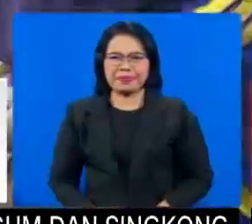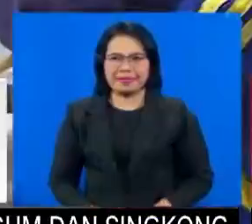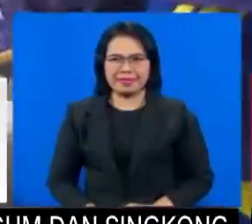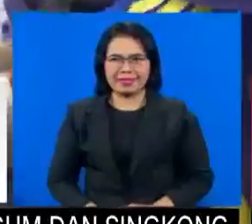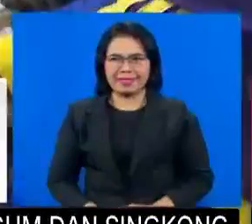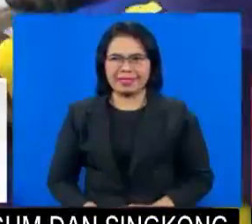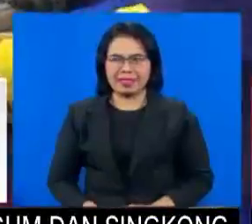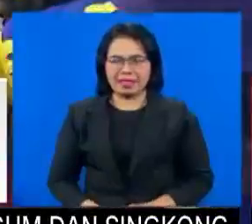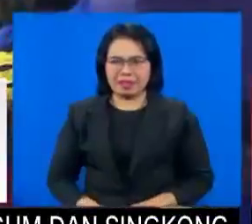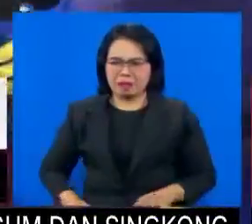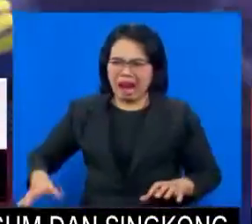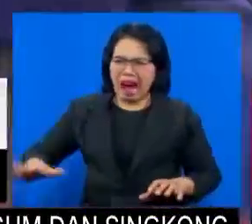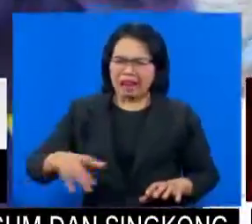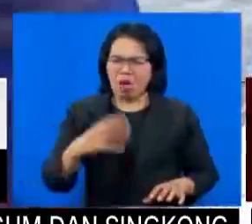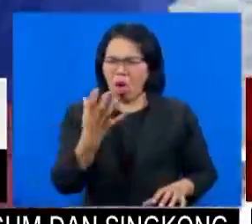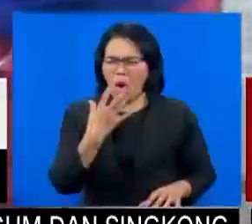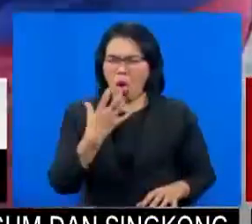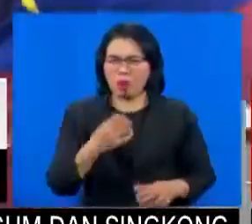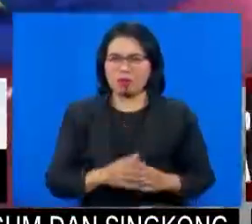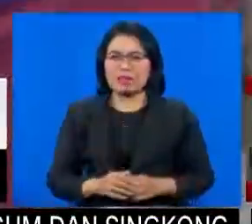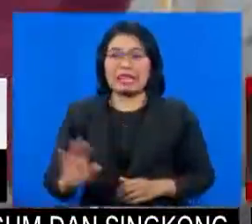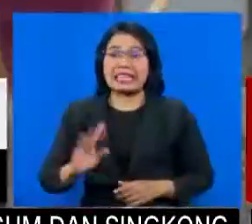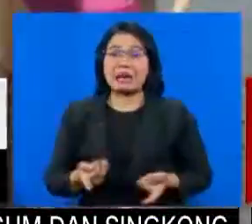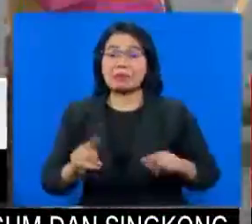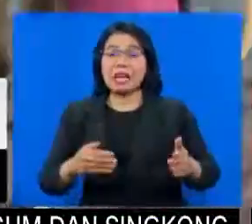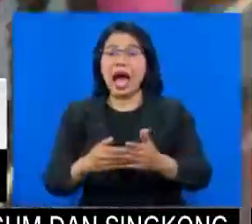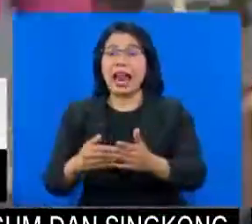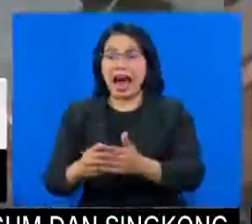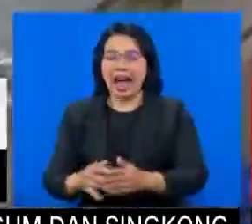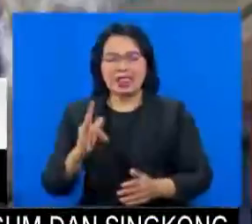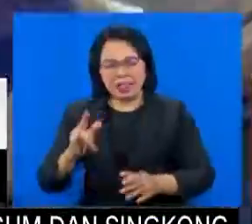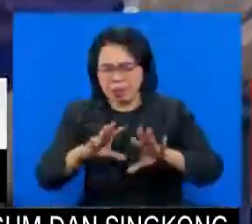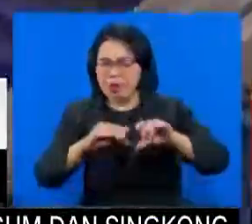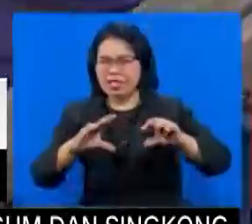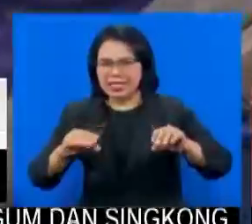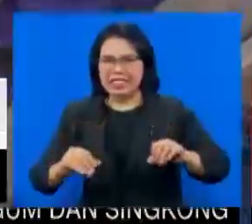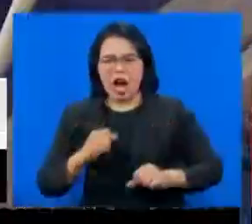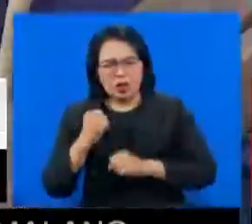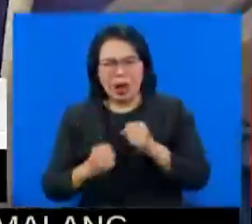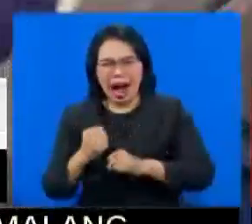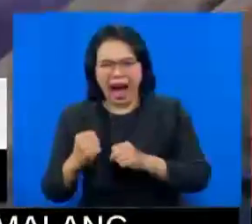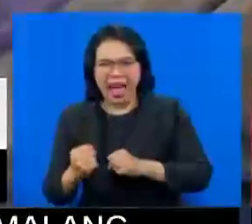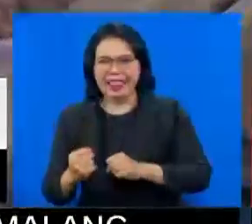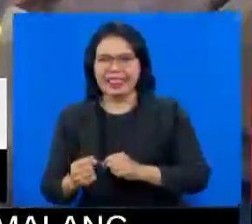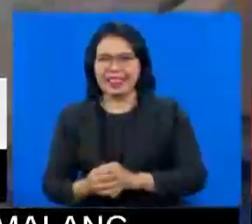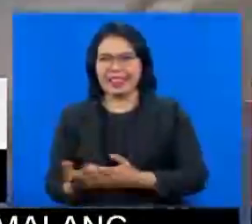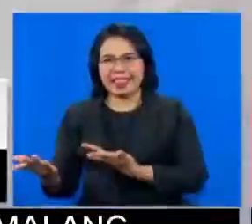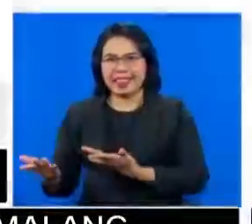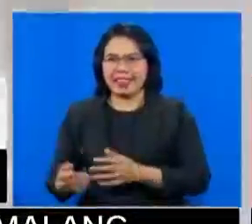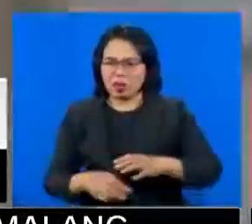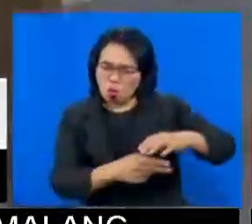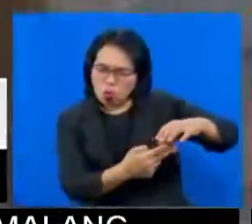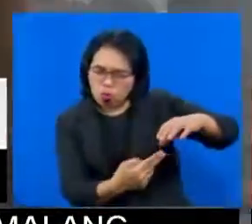Keruhnya air laut di Teluk Jakarta tidak menjadi halangan bagi Murni. Dengan gesit, ia mengitari tambak untuk mendapatkan hasil.